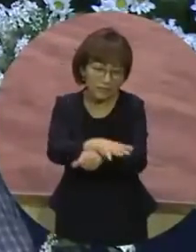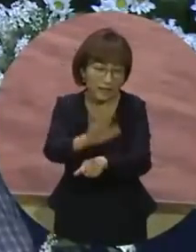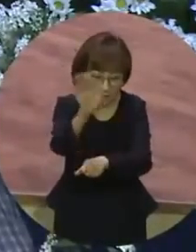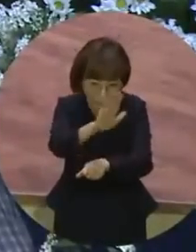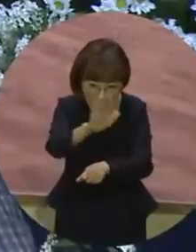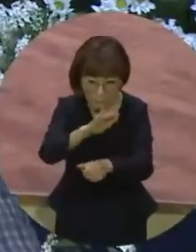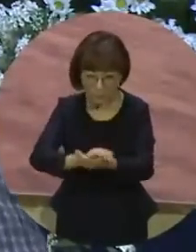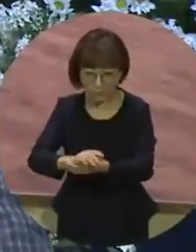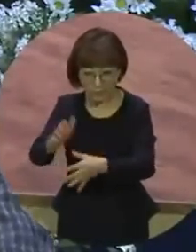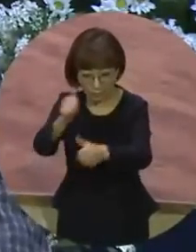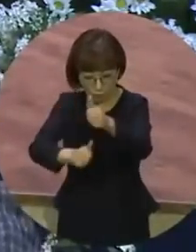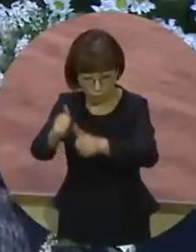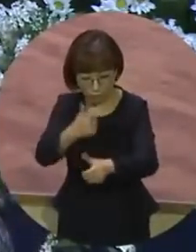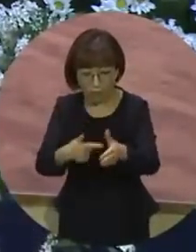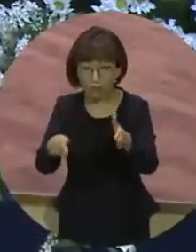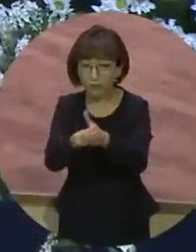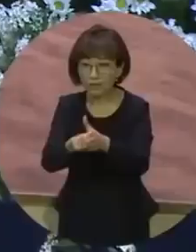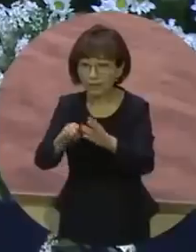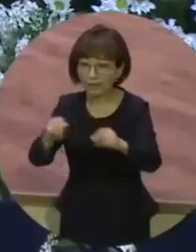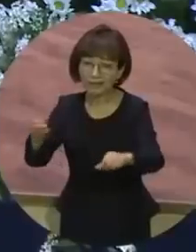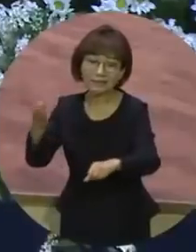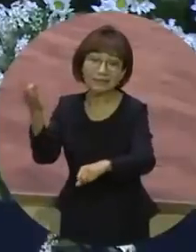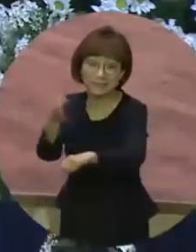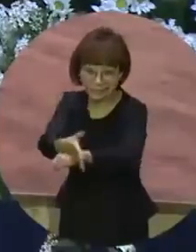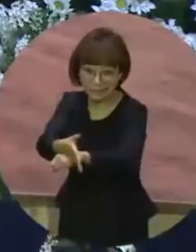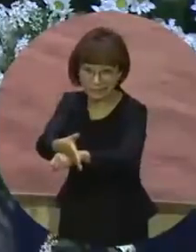현장으로. 우리 예언계 모든 성도들 지금 예배드리는